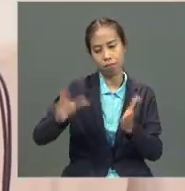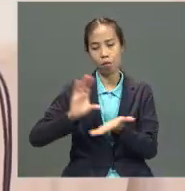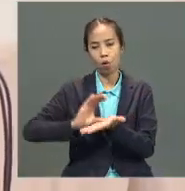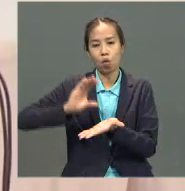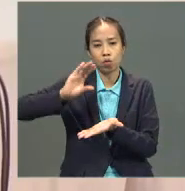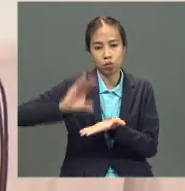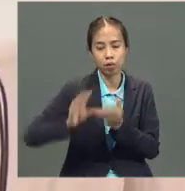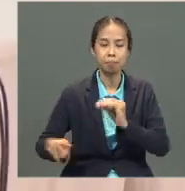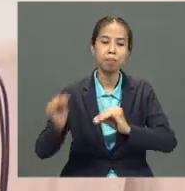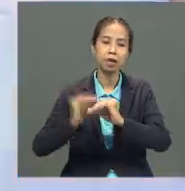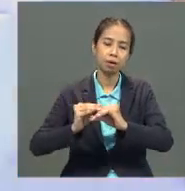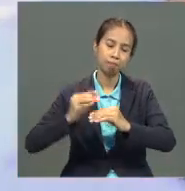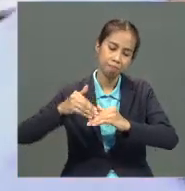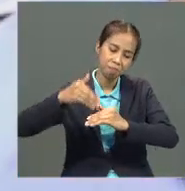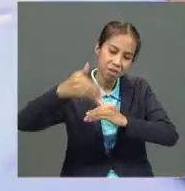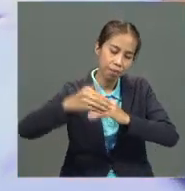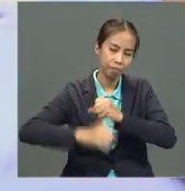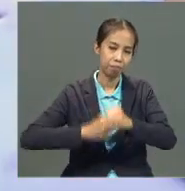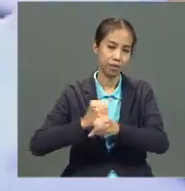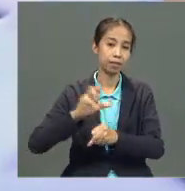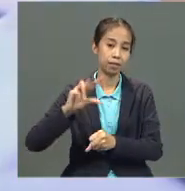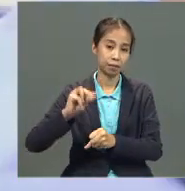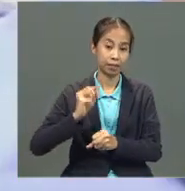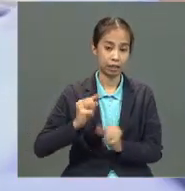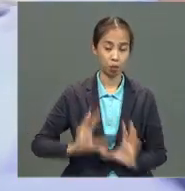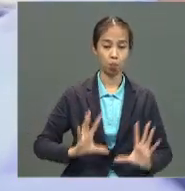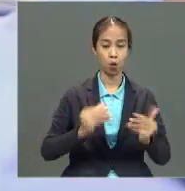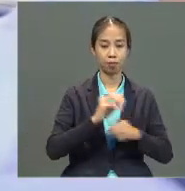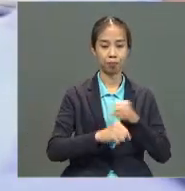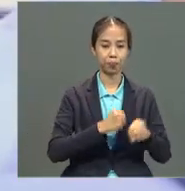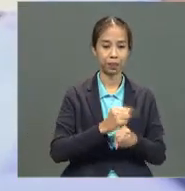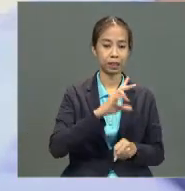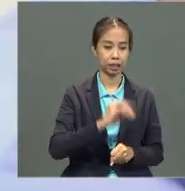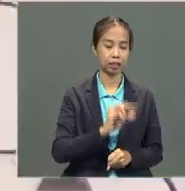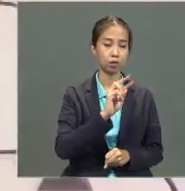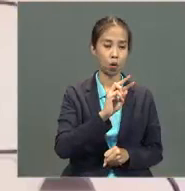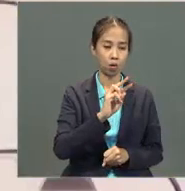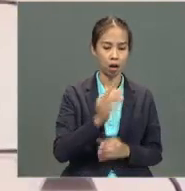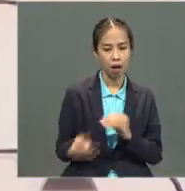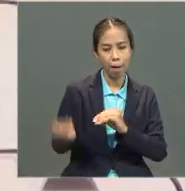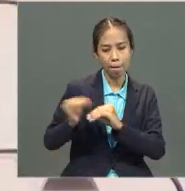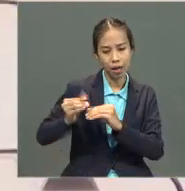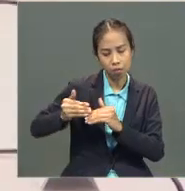เพิ่มเติมไปอีก30ปีจากเดิมที่จะสิ้นสุดในปี2572ไปสิ้นสุดในปี